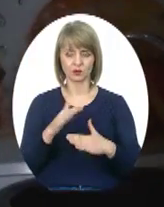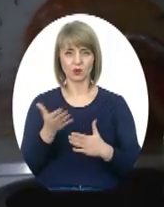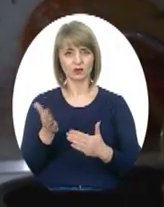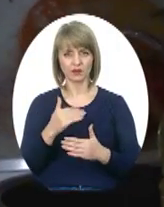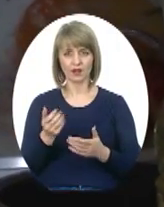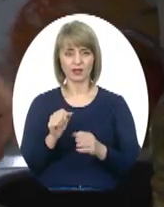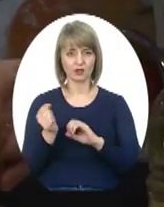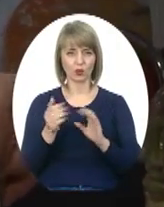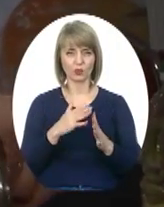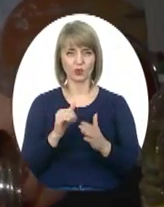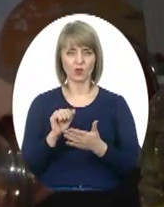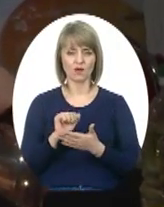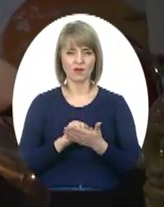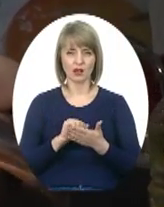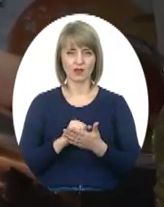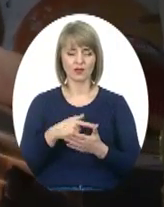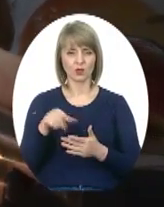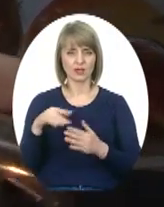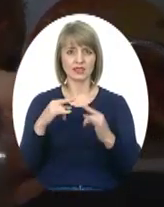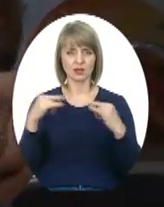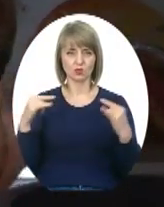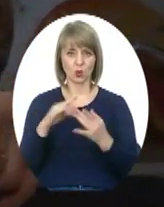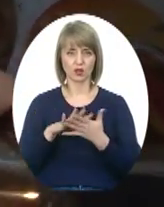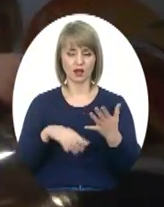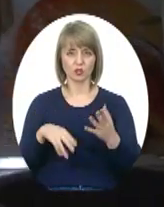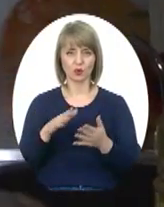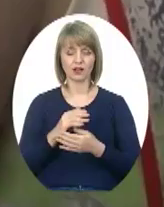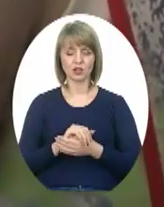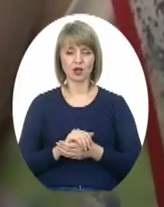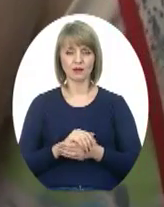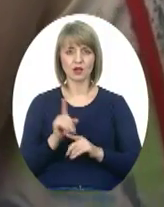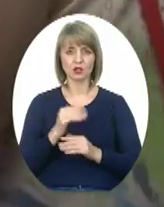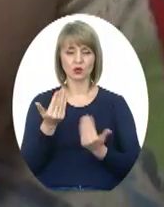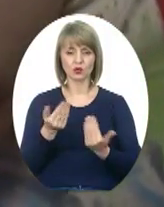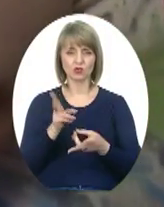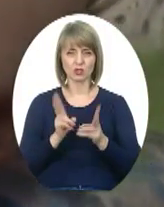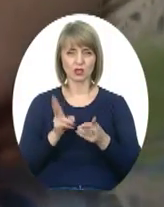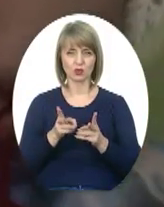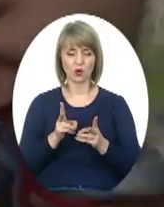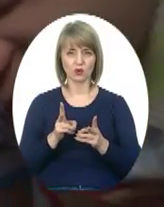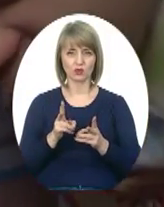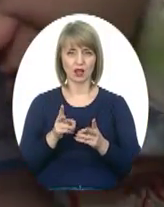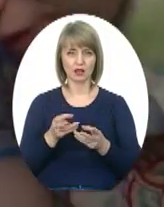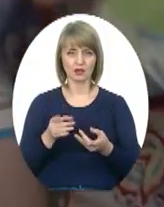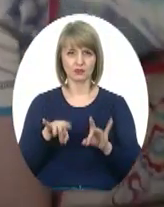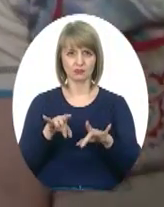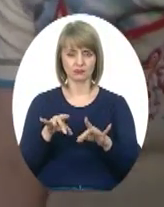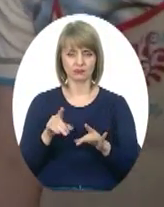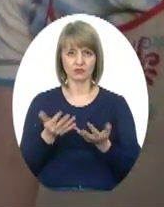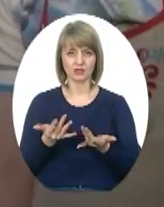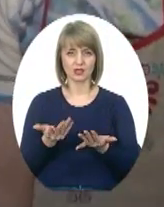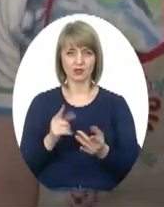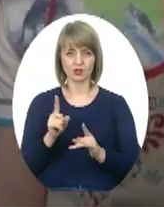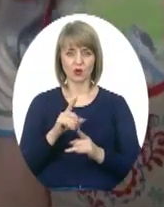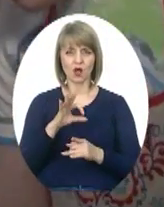Все, давай я уберу в раковину. Все, иди за стол, сейчас дальше продолжаем. Что ты сейчас готовишь-то? На сковороде у тебя что?